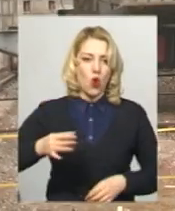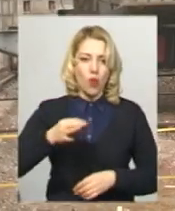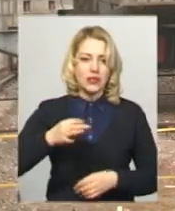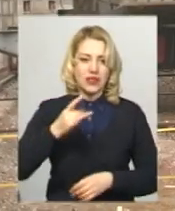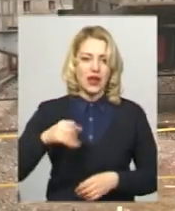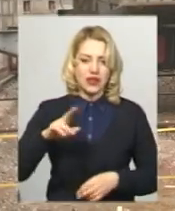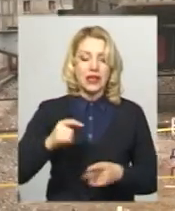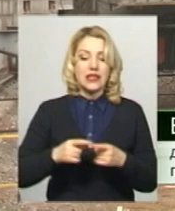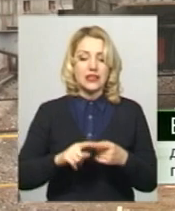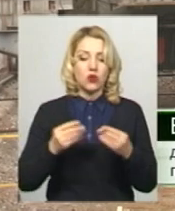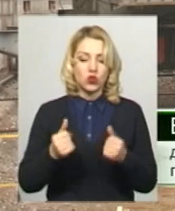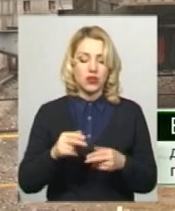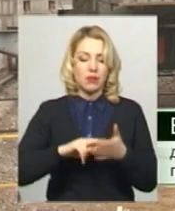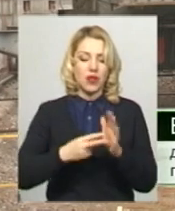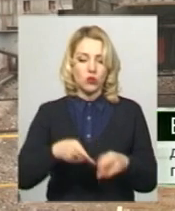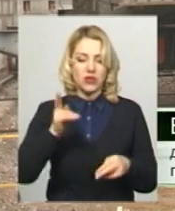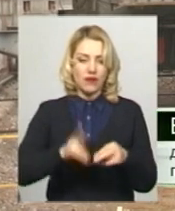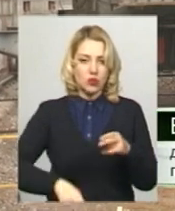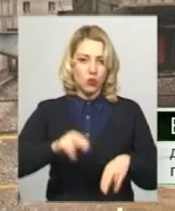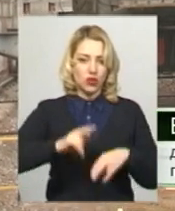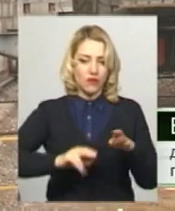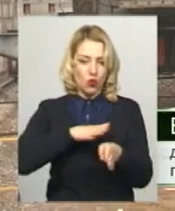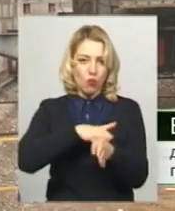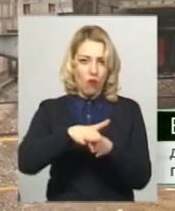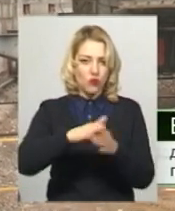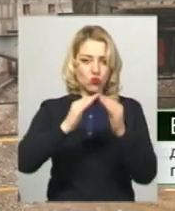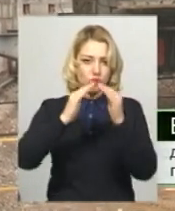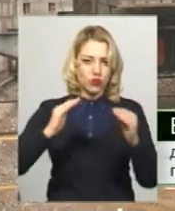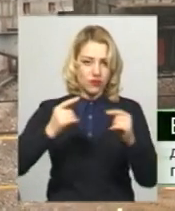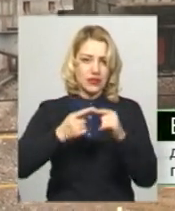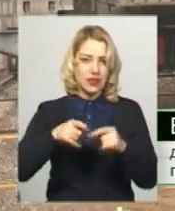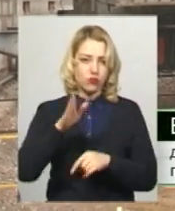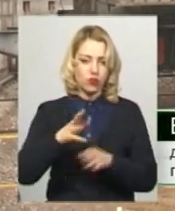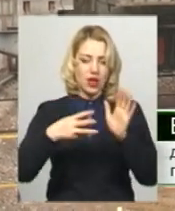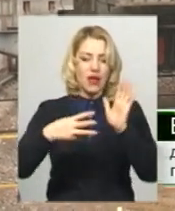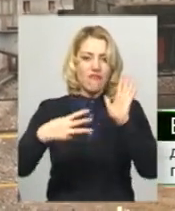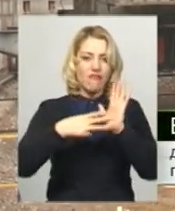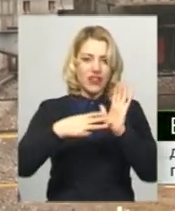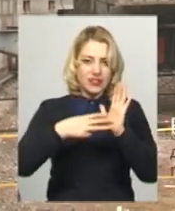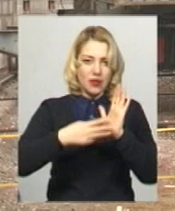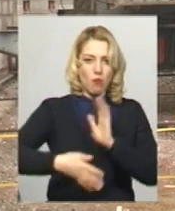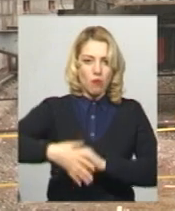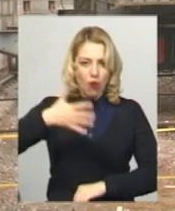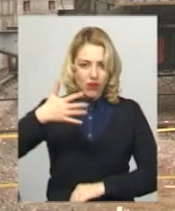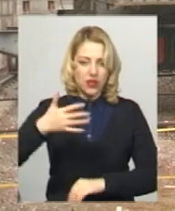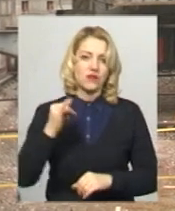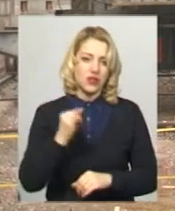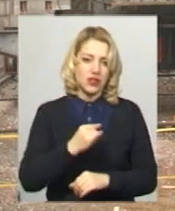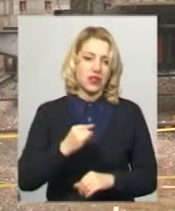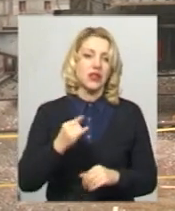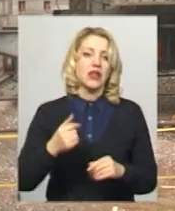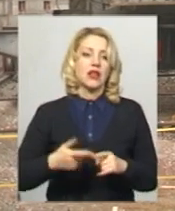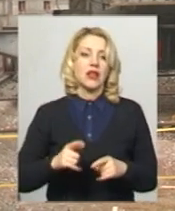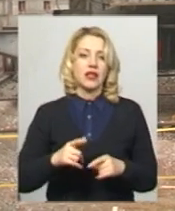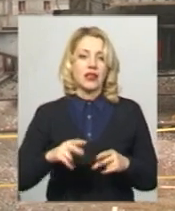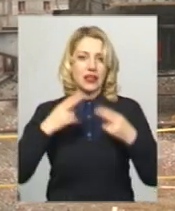плануємо побудувати, завершити будівництво повністю будівлі. Це буде 8 поверхів і